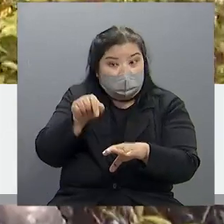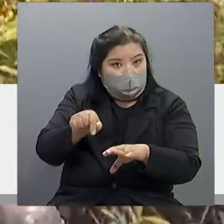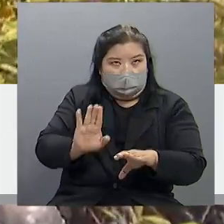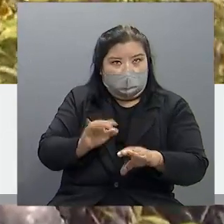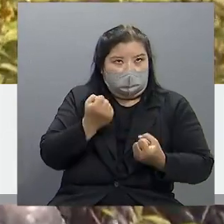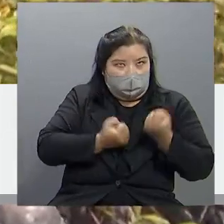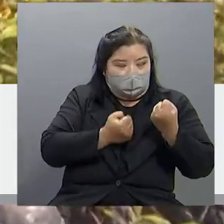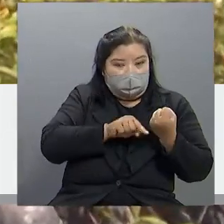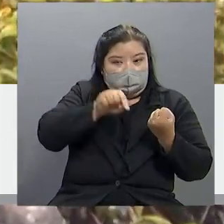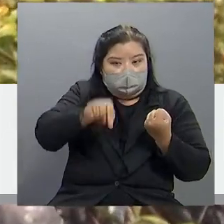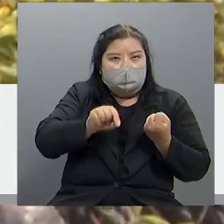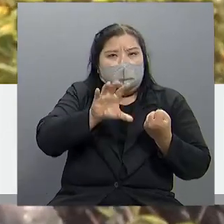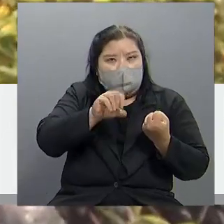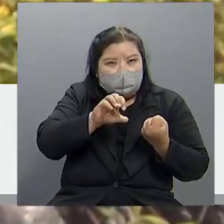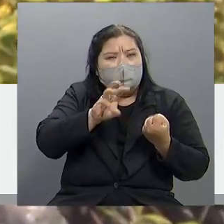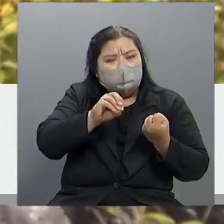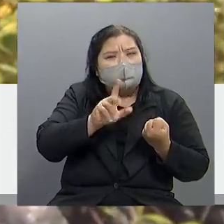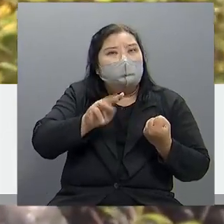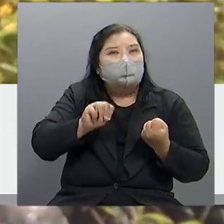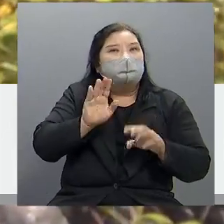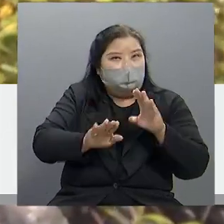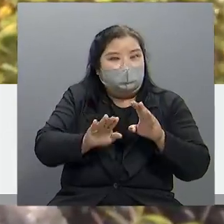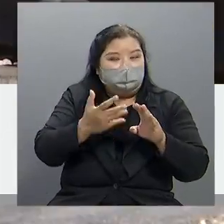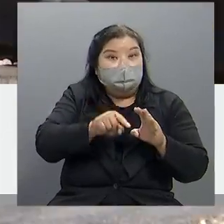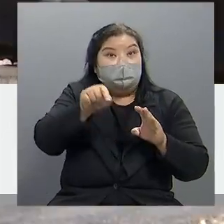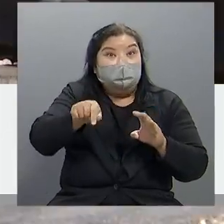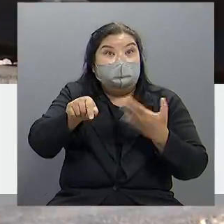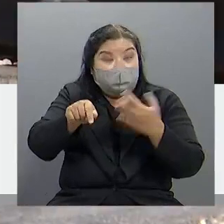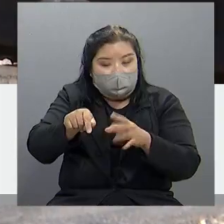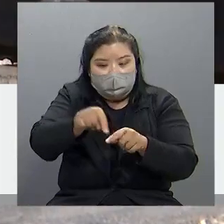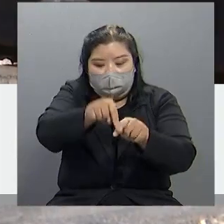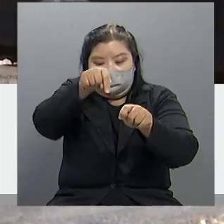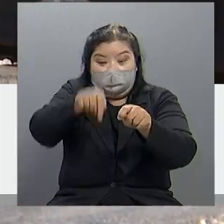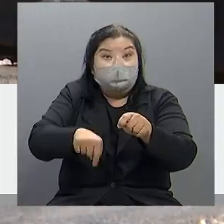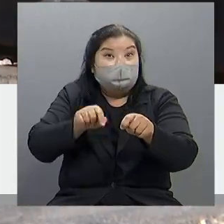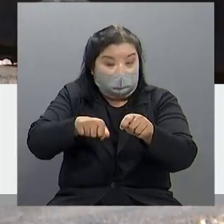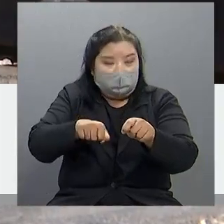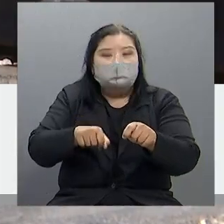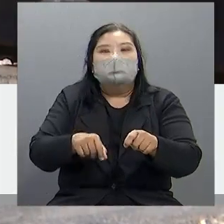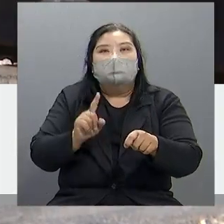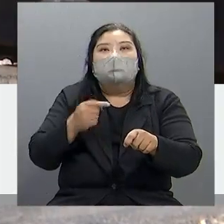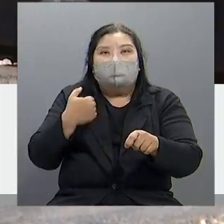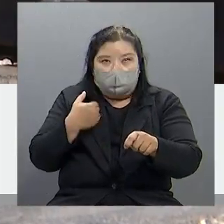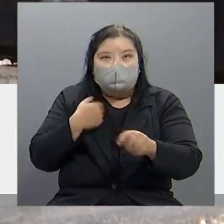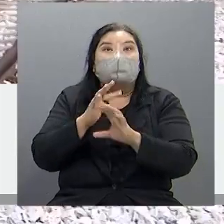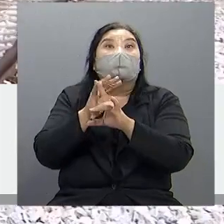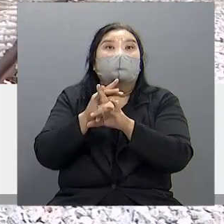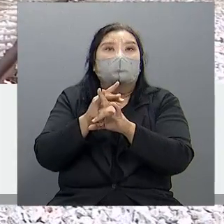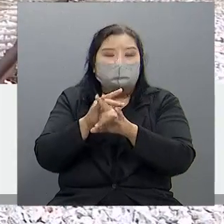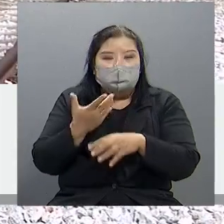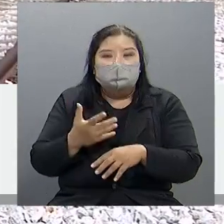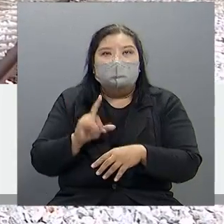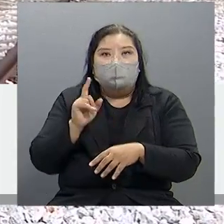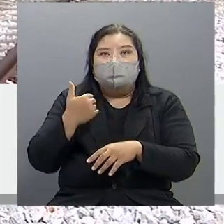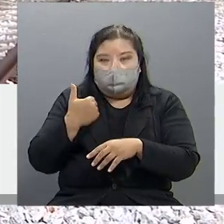ตรพอรถไฟมาถึงที่มาบตาพุดค่ะก็ต้องใช้รถบรรทุกขนอีกรอบต้องลงทุนหมุนเวียนตู้คอนเทนเนอร์เนี่ย